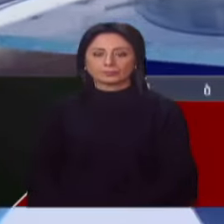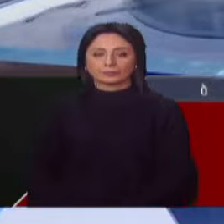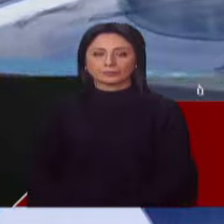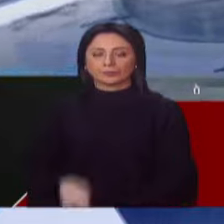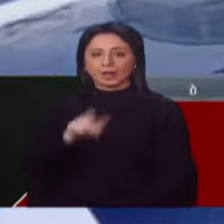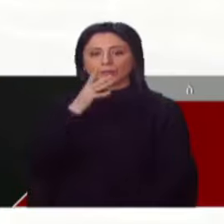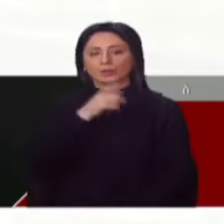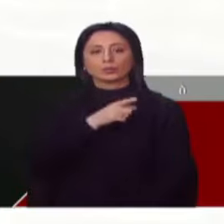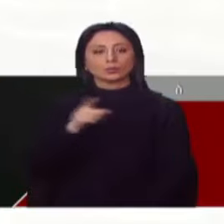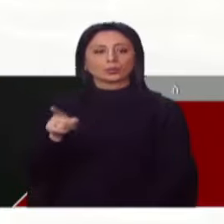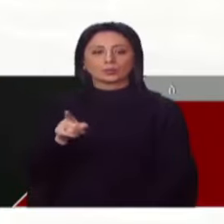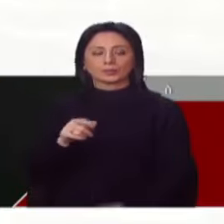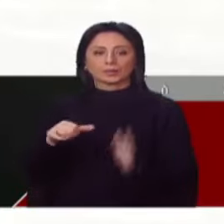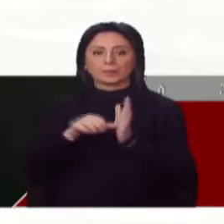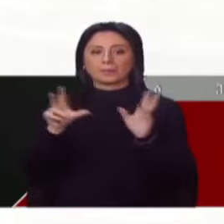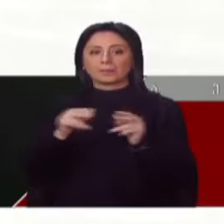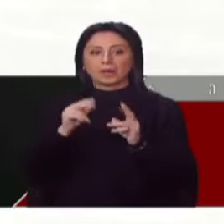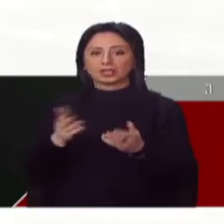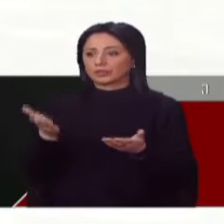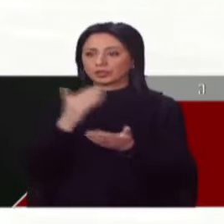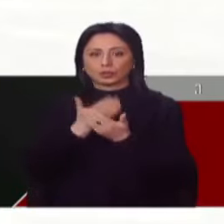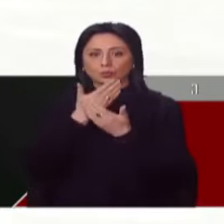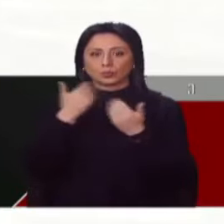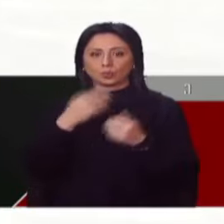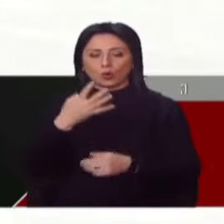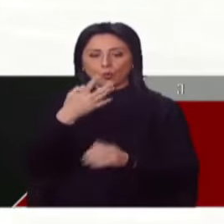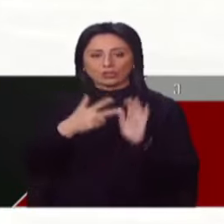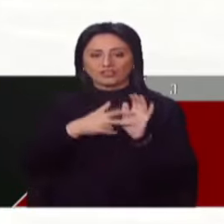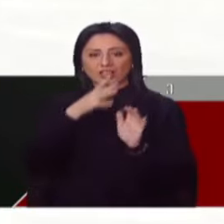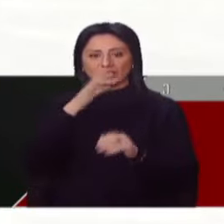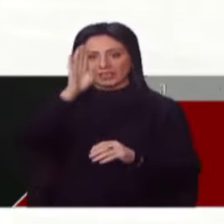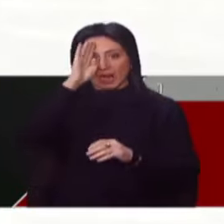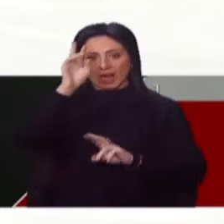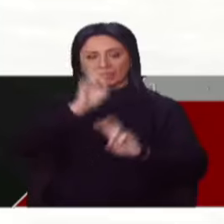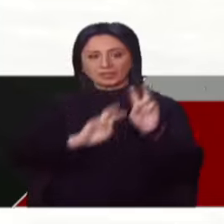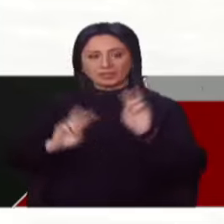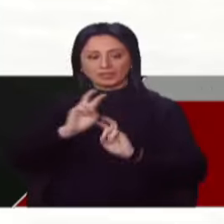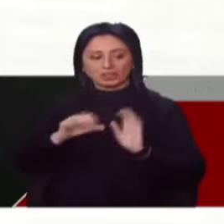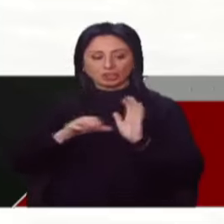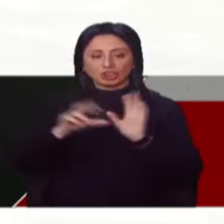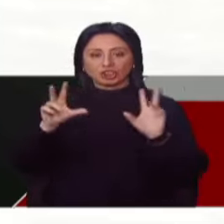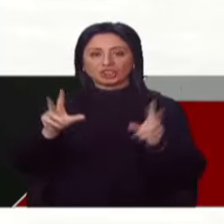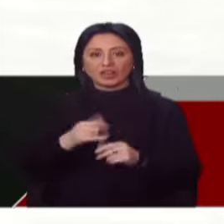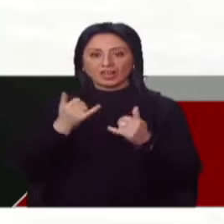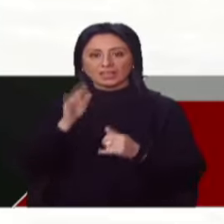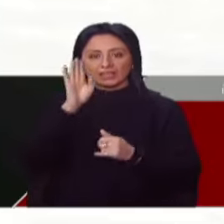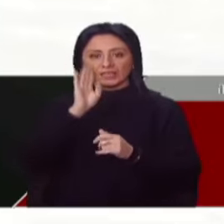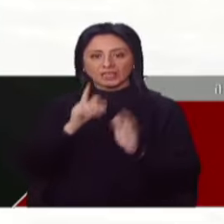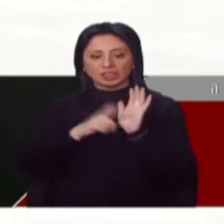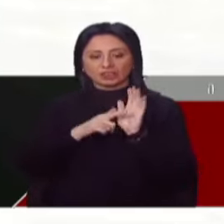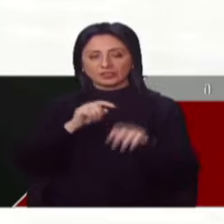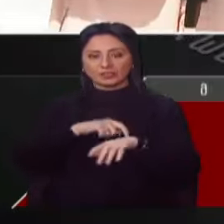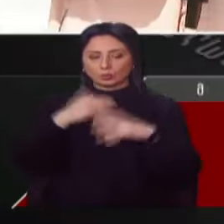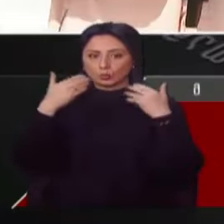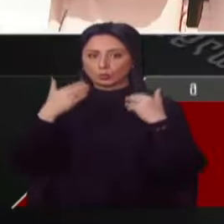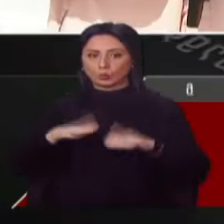Tehniza am drumde mașelebi ușede gode zebe normuț daruat elis mama cat zebna șuelis operația și dres dilis șuidi saati